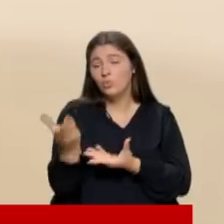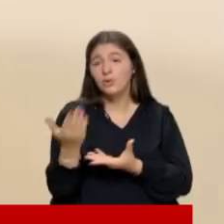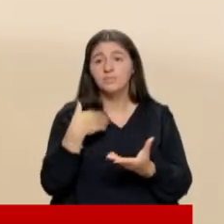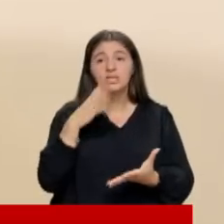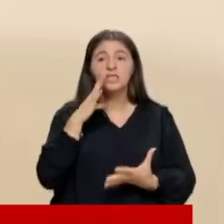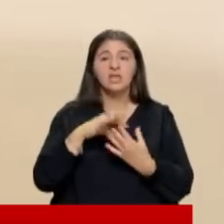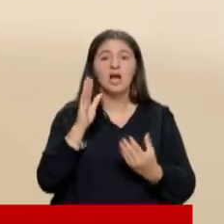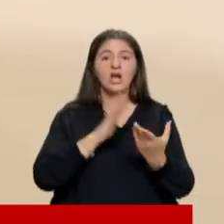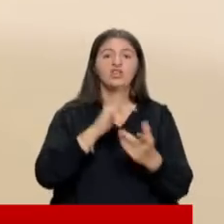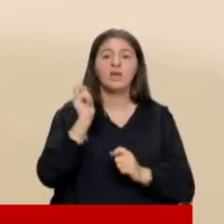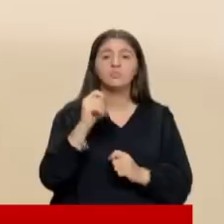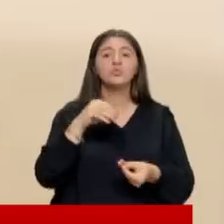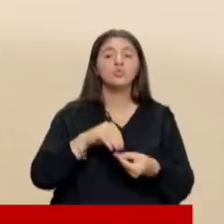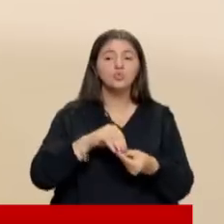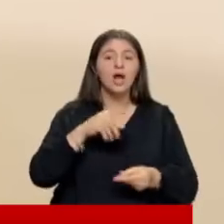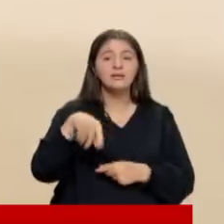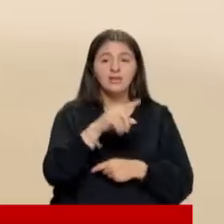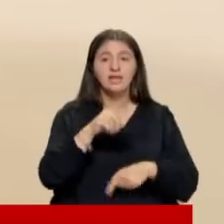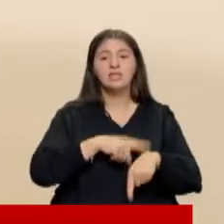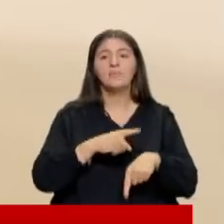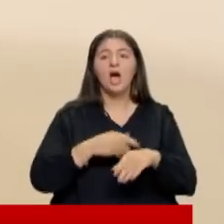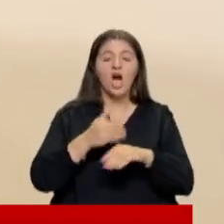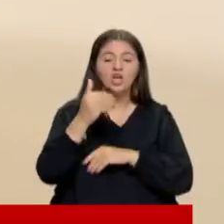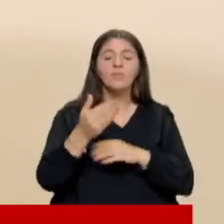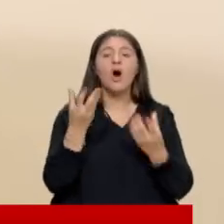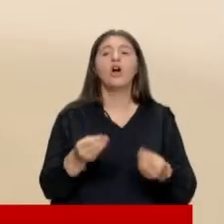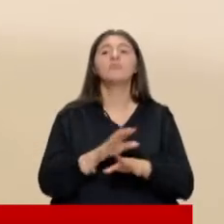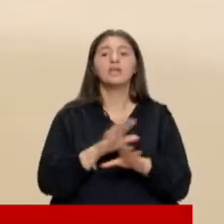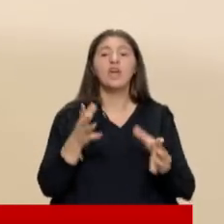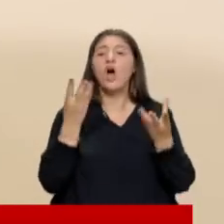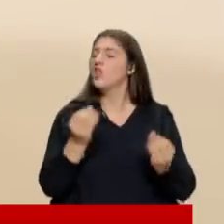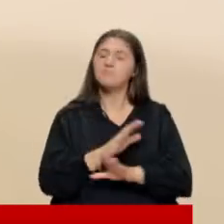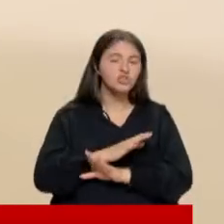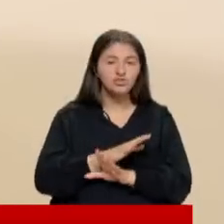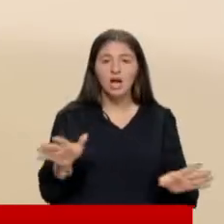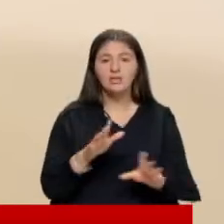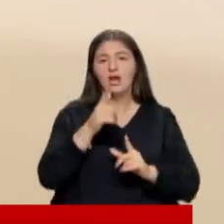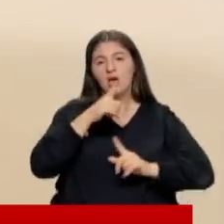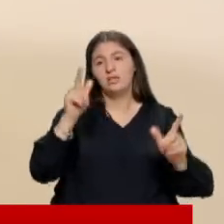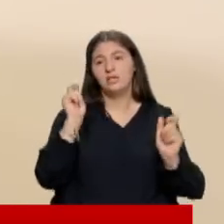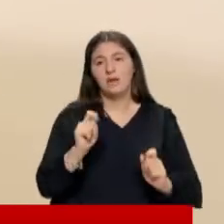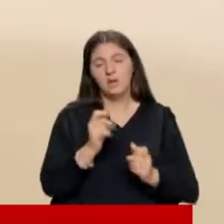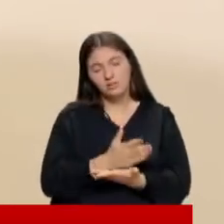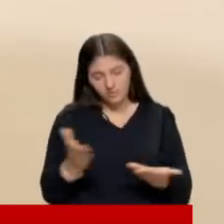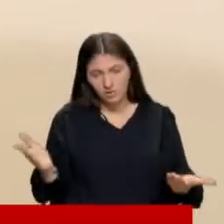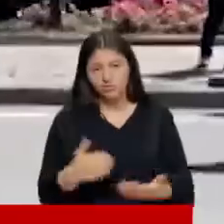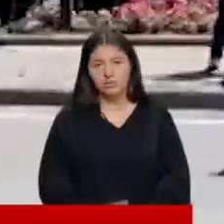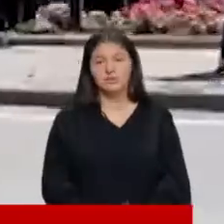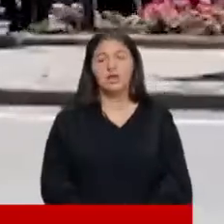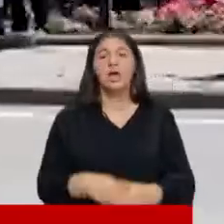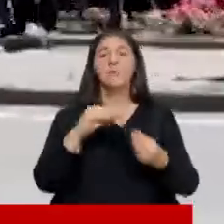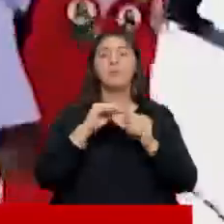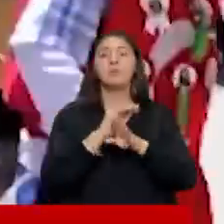insanlığa karşı işlerini suçlarda zaman aşımı olmadığını olmayacağını haykırmaya devam edeceğiz